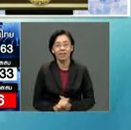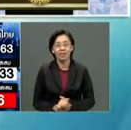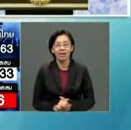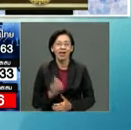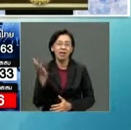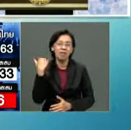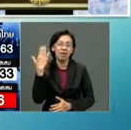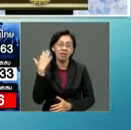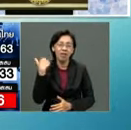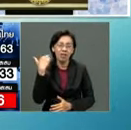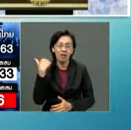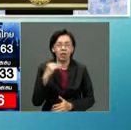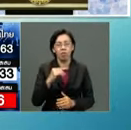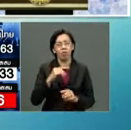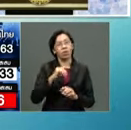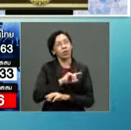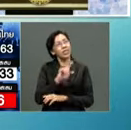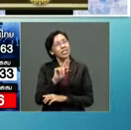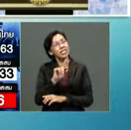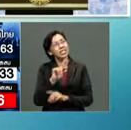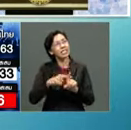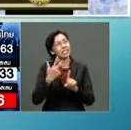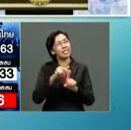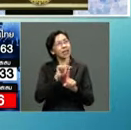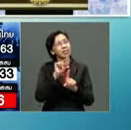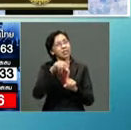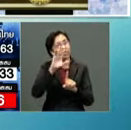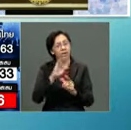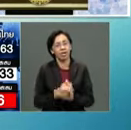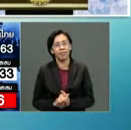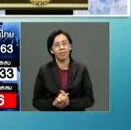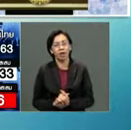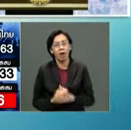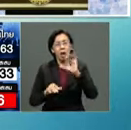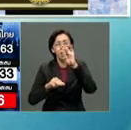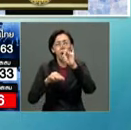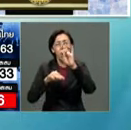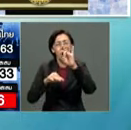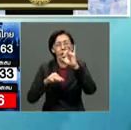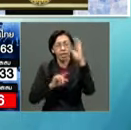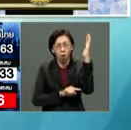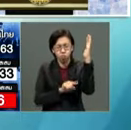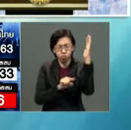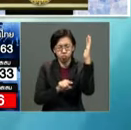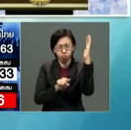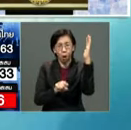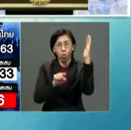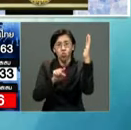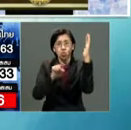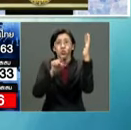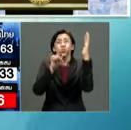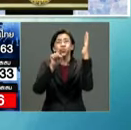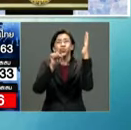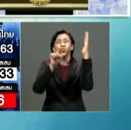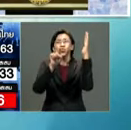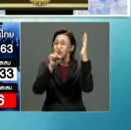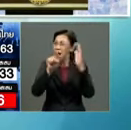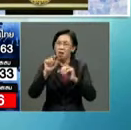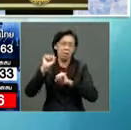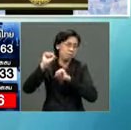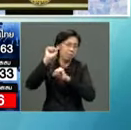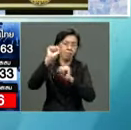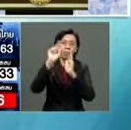ประมาณ20กว่าของเดือนมีนาคมนะครับพุ่งปรี๊ดเลยจนกระทั่งเราต้องประกาศภาวะฉุกเฉินสถ